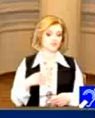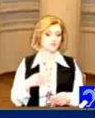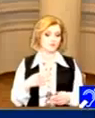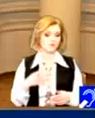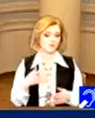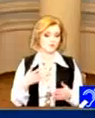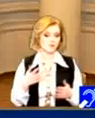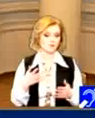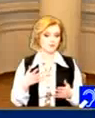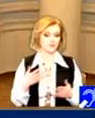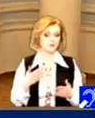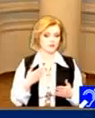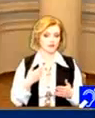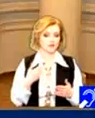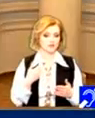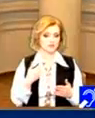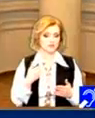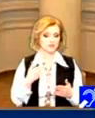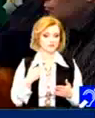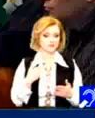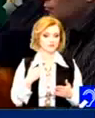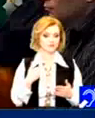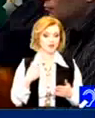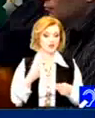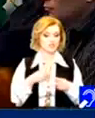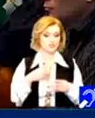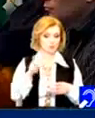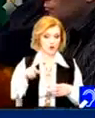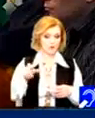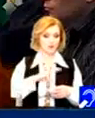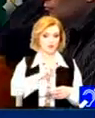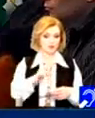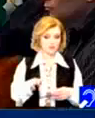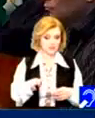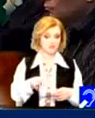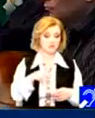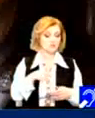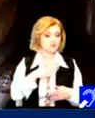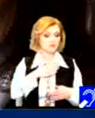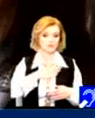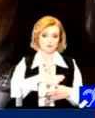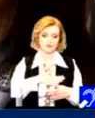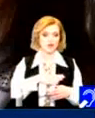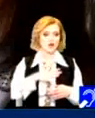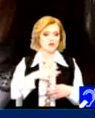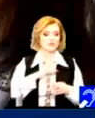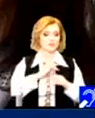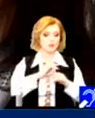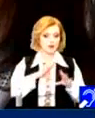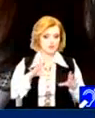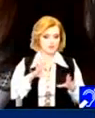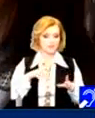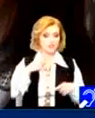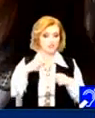într-o comunitatea comunităților românești. Spectatorii spun că au fost încântați să sărbătorească unirea prin muzică. Iubim